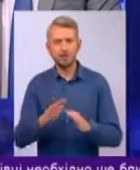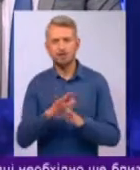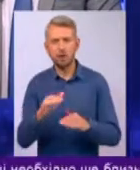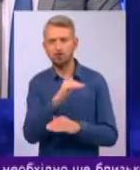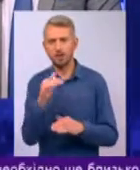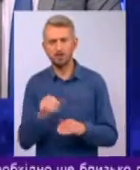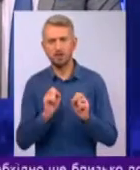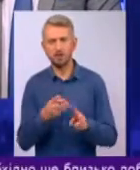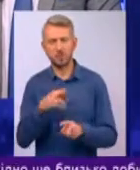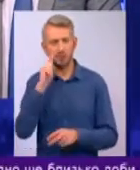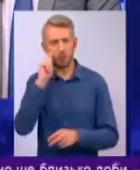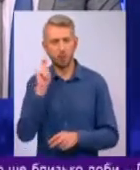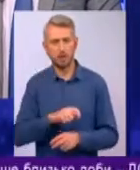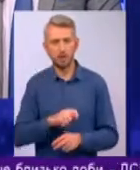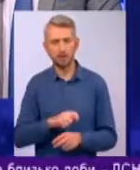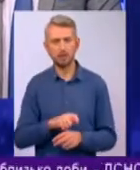небезпеки для України, яка